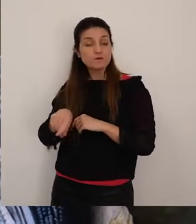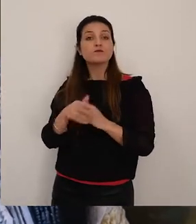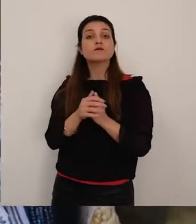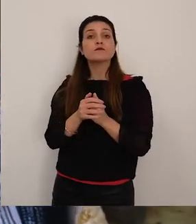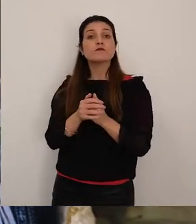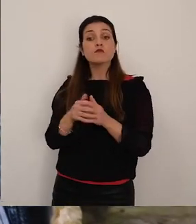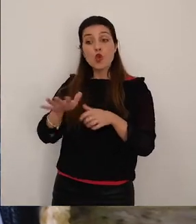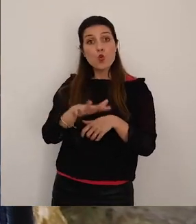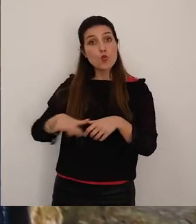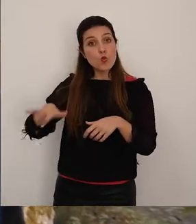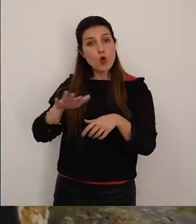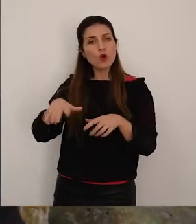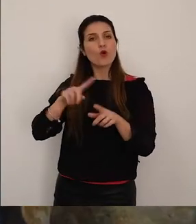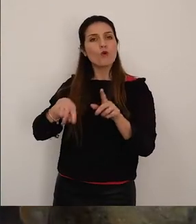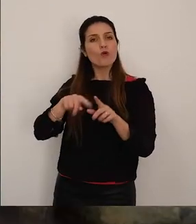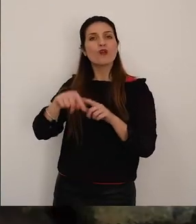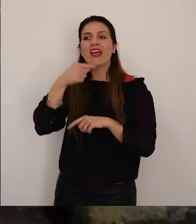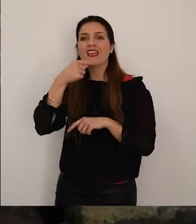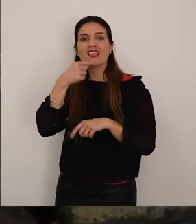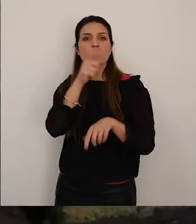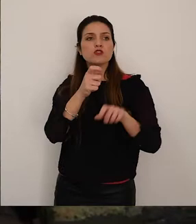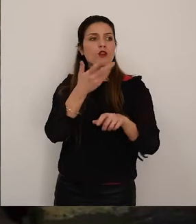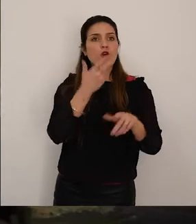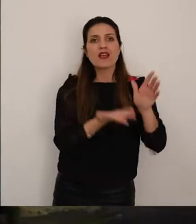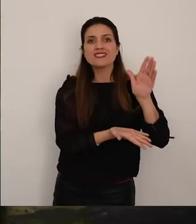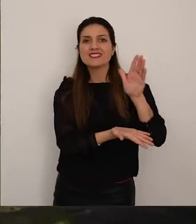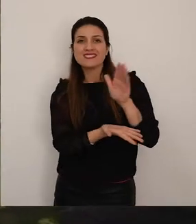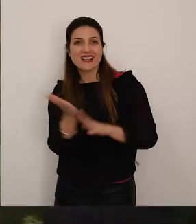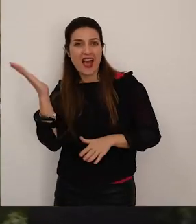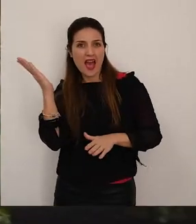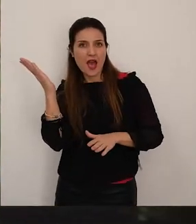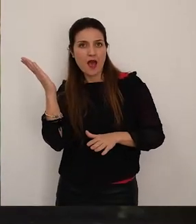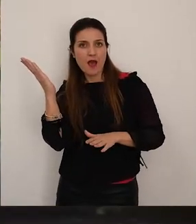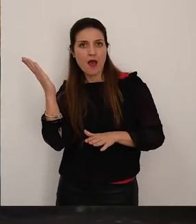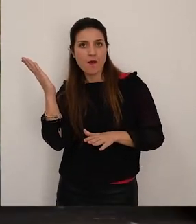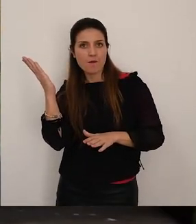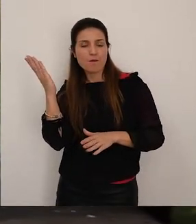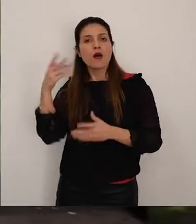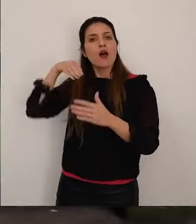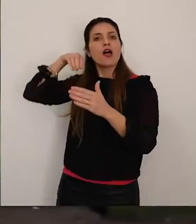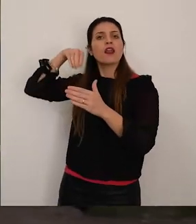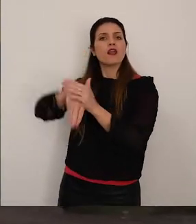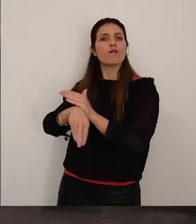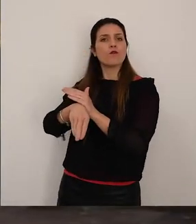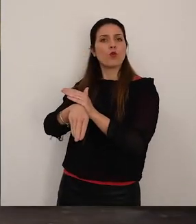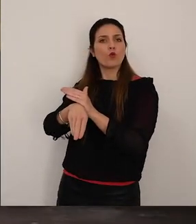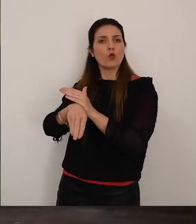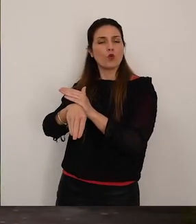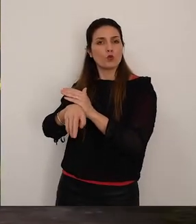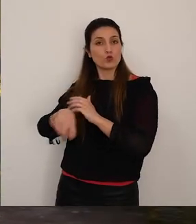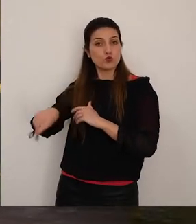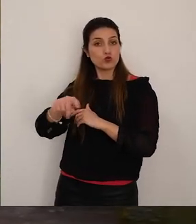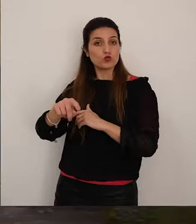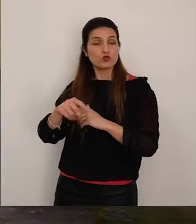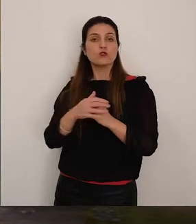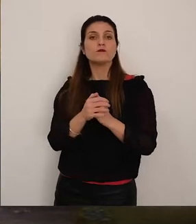Il luogo fu anche utilizzato da molti eremiti presenti in loco, i quali usufruivano di codesto provvidenziale rifugio per scappare